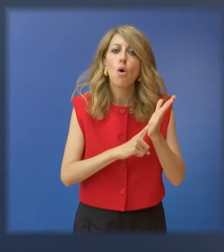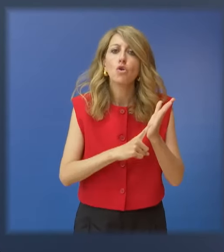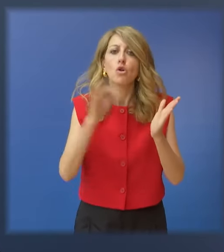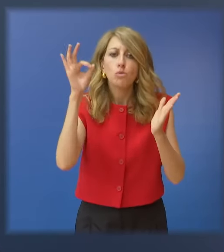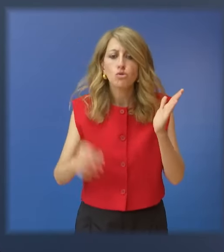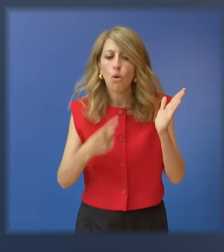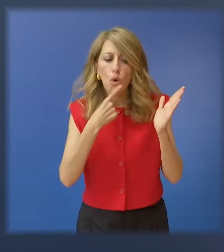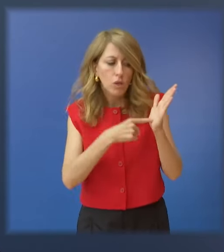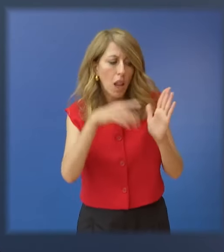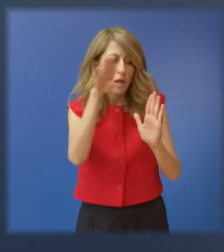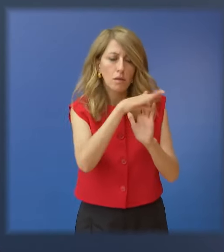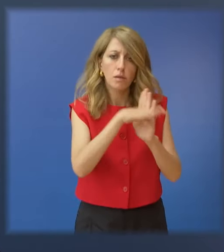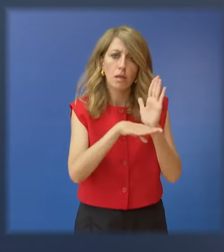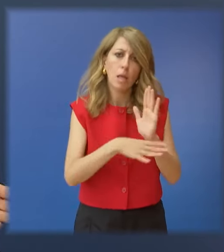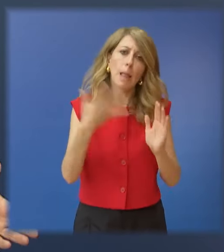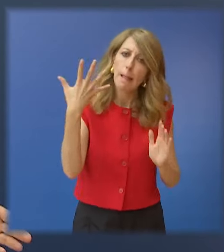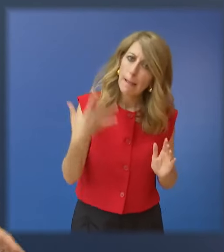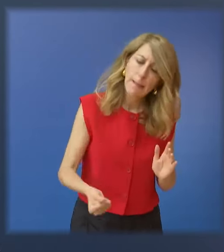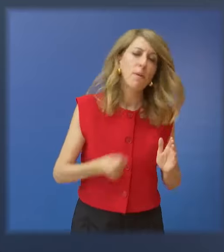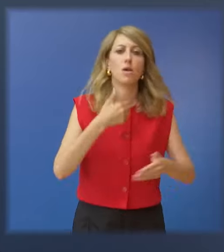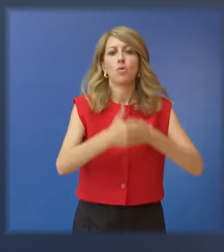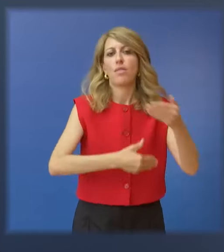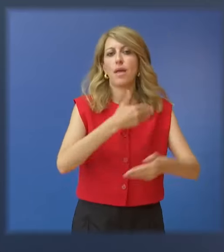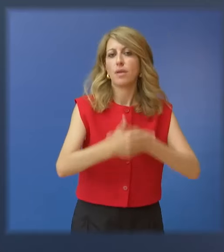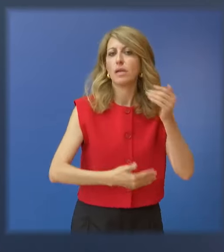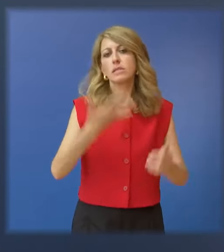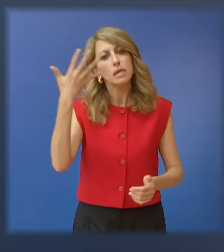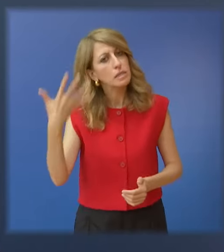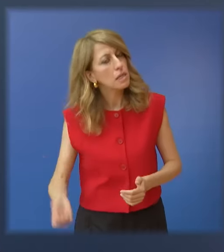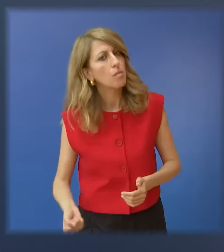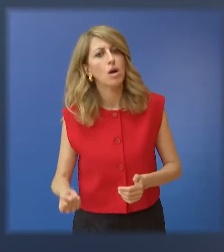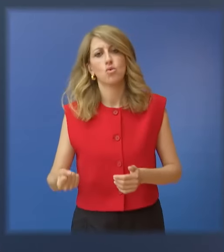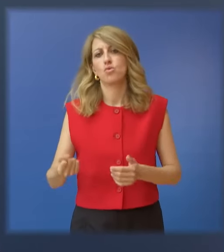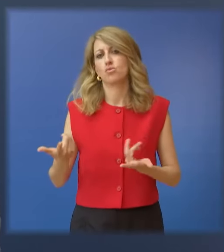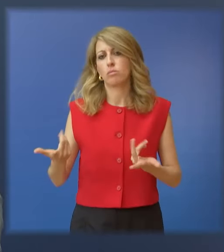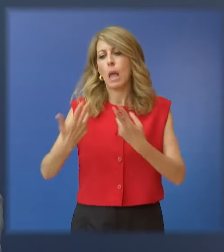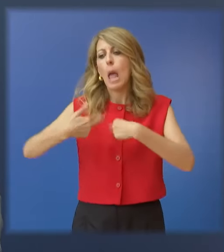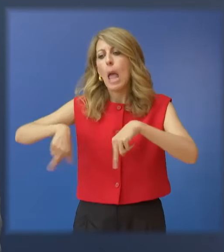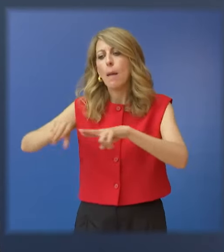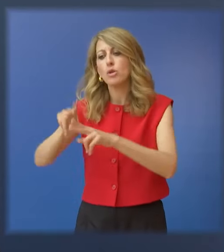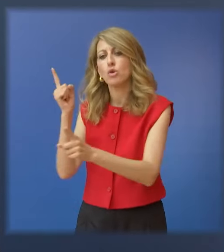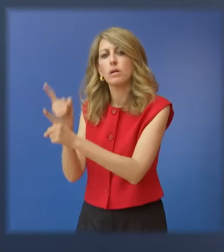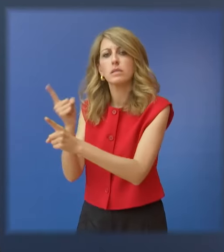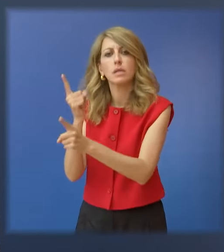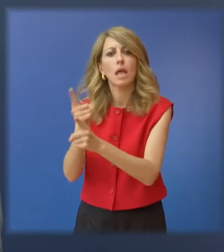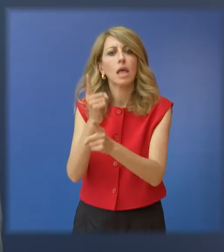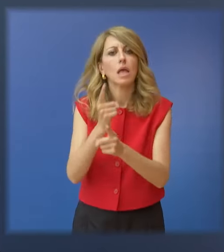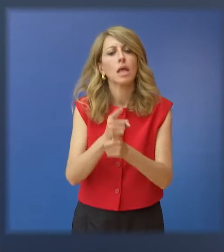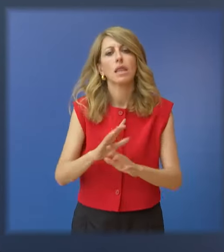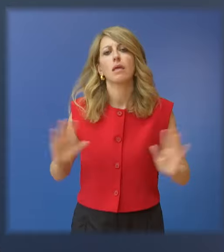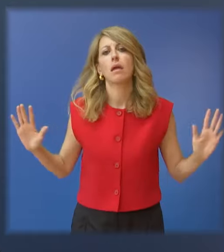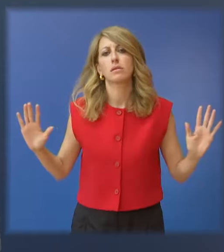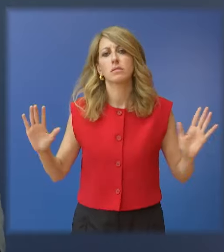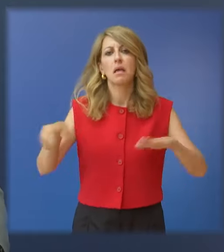υπάρχουνε θεσμοί υπάρχουν όργανα όταν διατυπώνεται κάτι που αξιολογεί το κάθε επιμέρους όργανο του κράτους είτε η